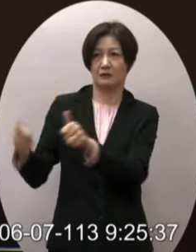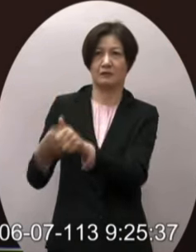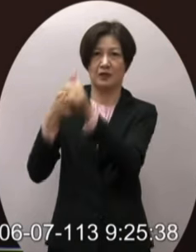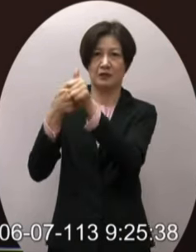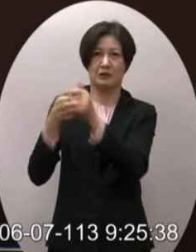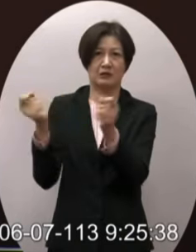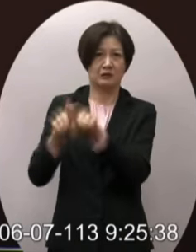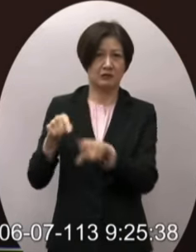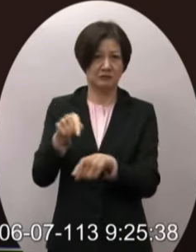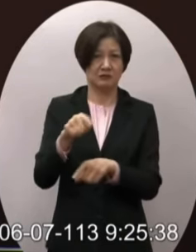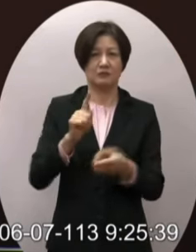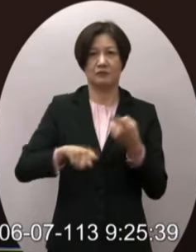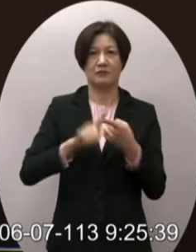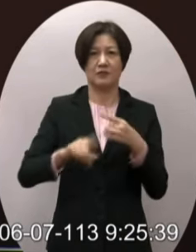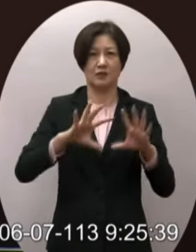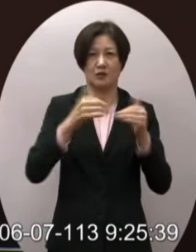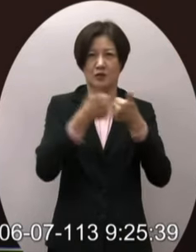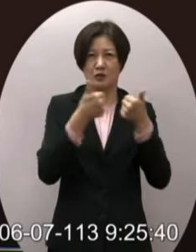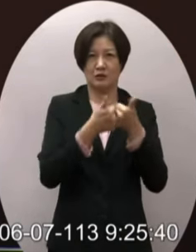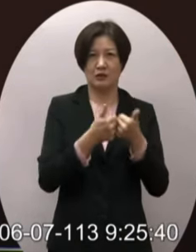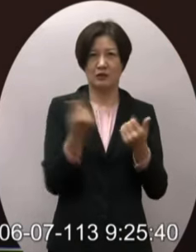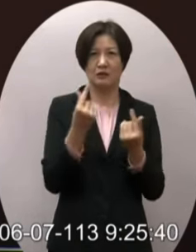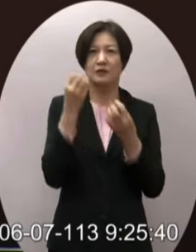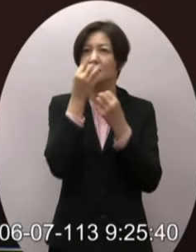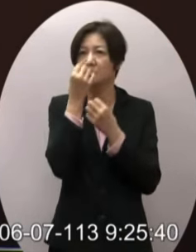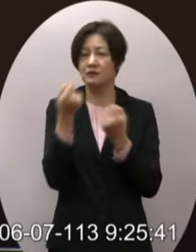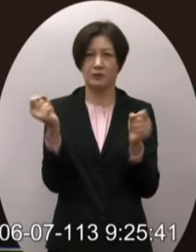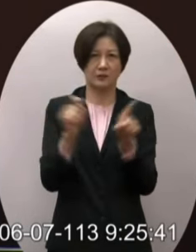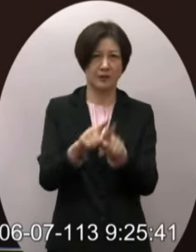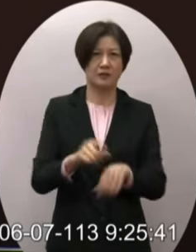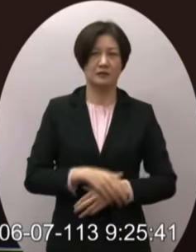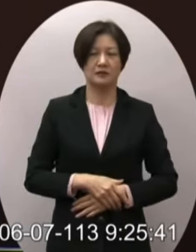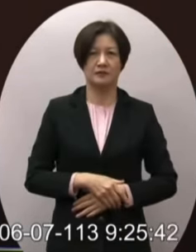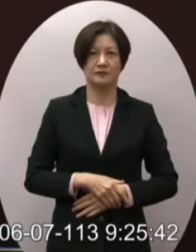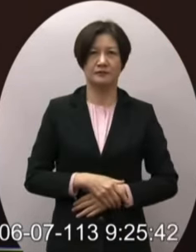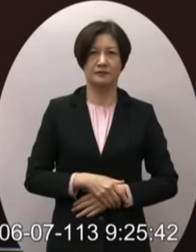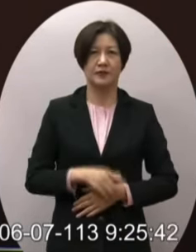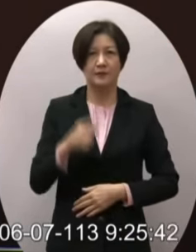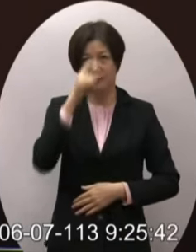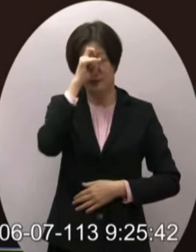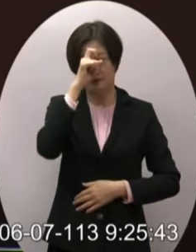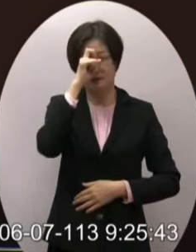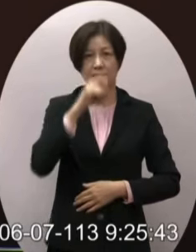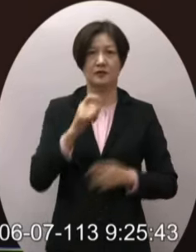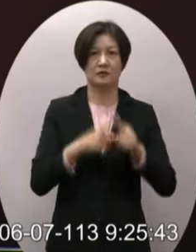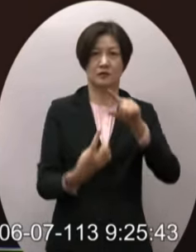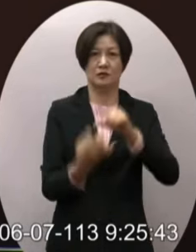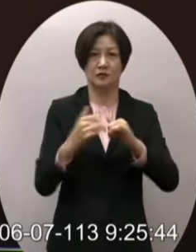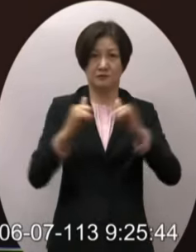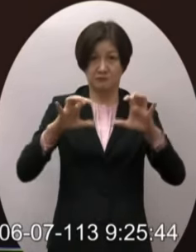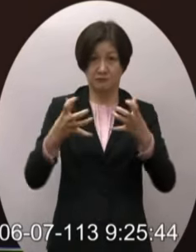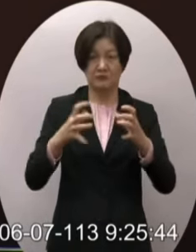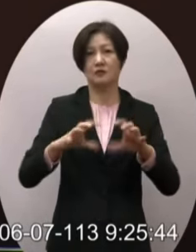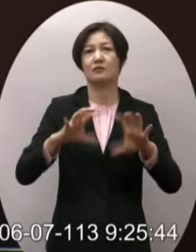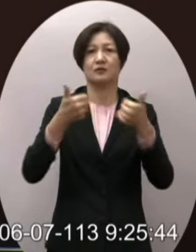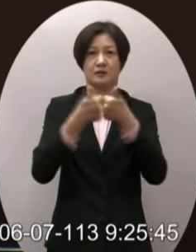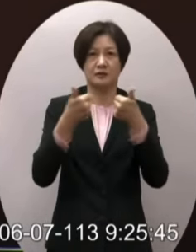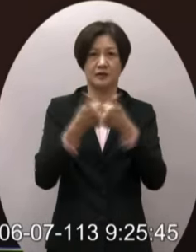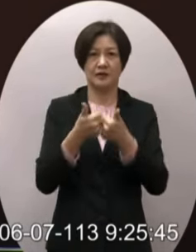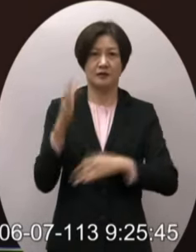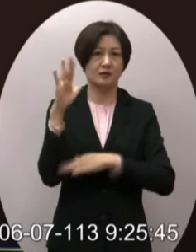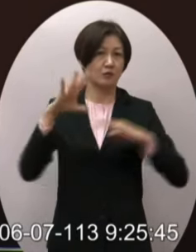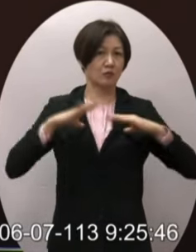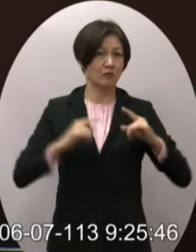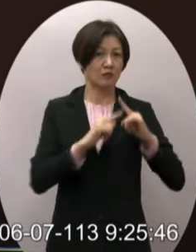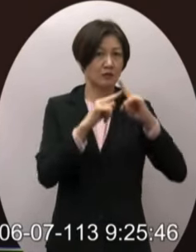那才是真的国会香港化、国会人大化。我们希望，我们也主张，中华民国的国会是让官员在立